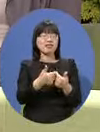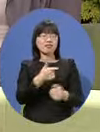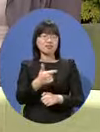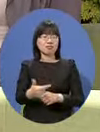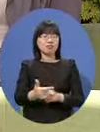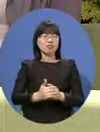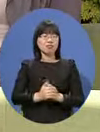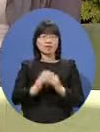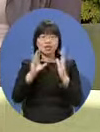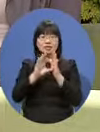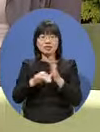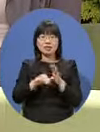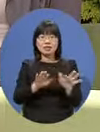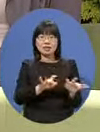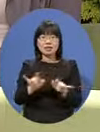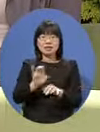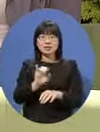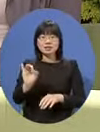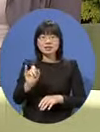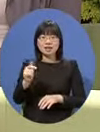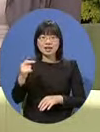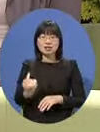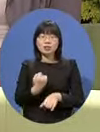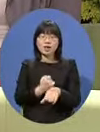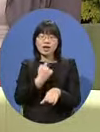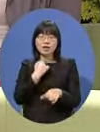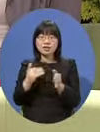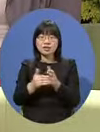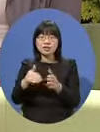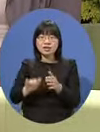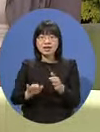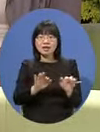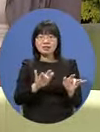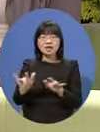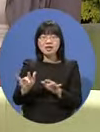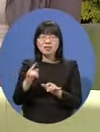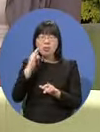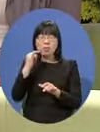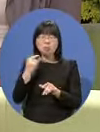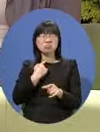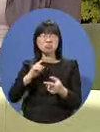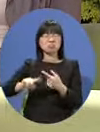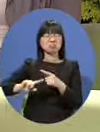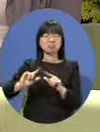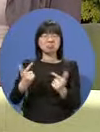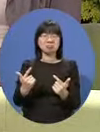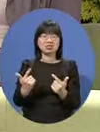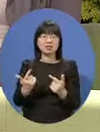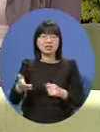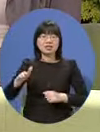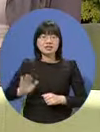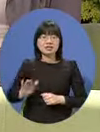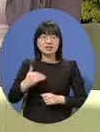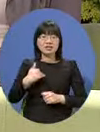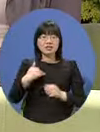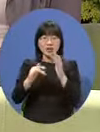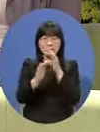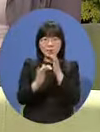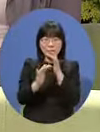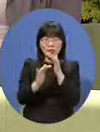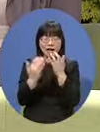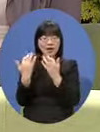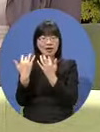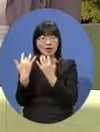그래서 어렸을 적에 피아노를 시켰는데 피아노 치시는 것도 굉장히 못마땅하게 생각하셨어요. 그런데 제가 플룻까지